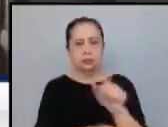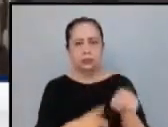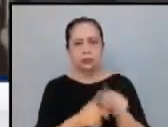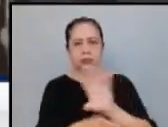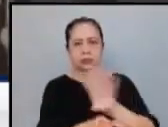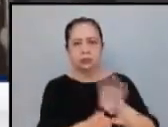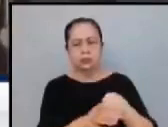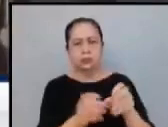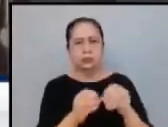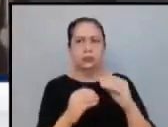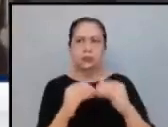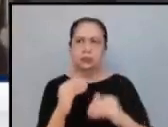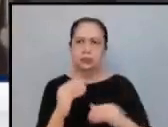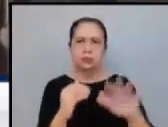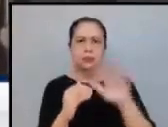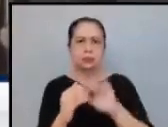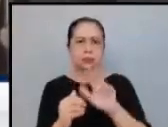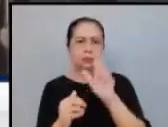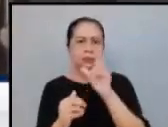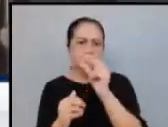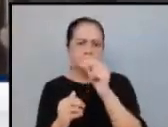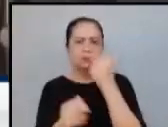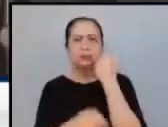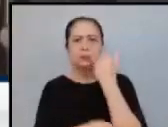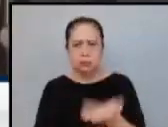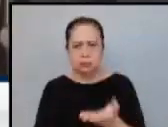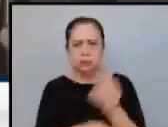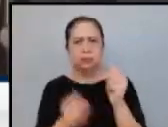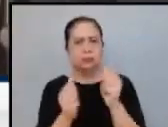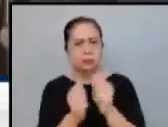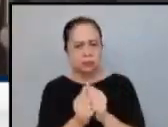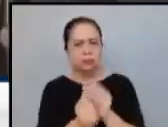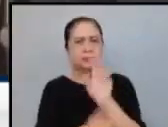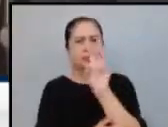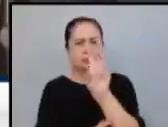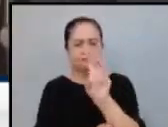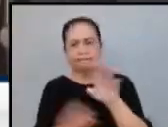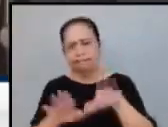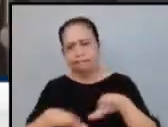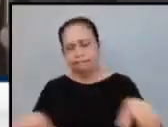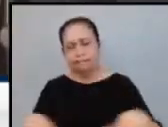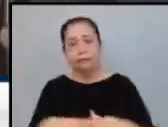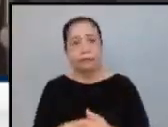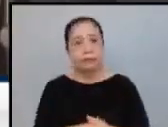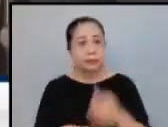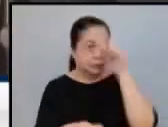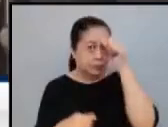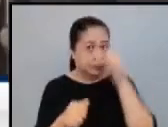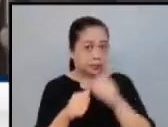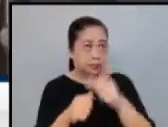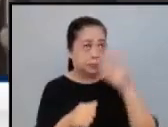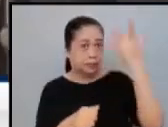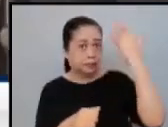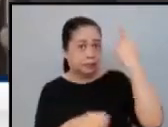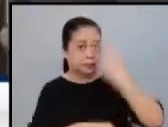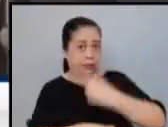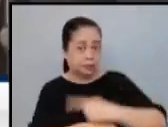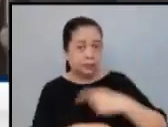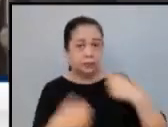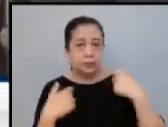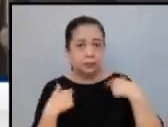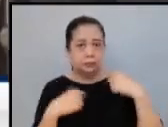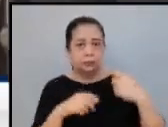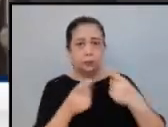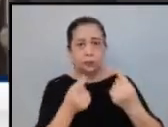bababa. 30 ang nasawi, kabilang ang 6 na bata. Matatandaang nitong mga nakaraang araw ay naglunsad